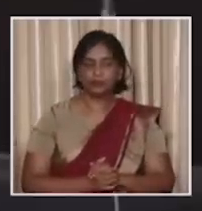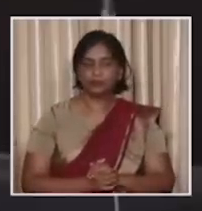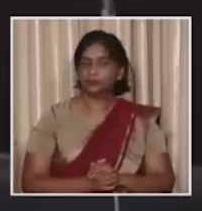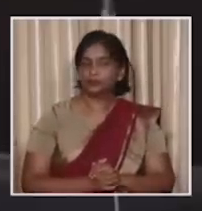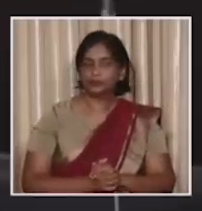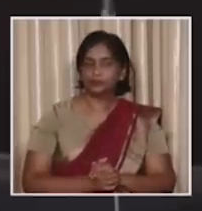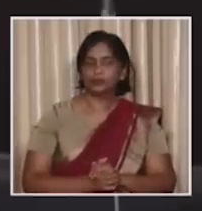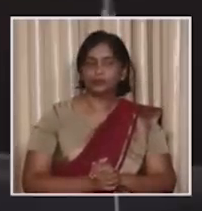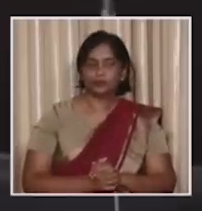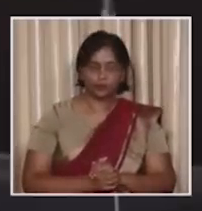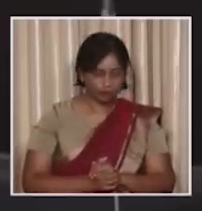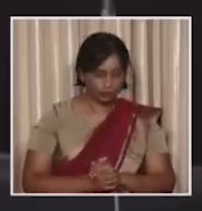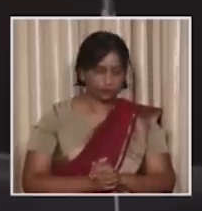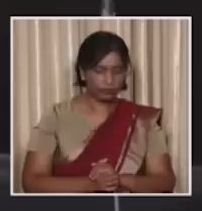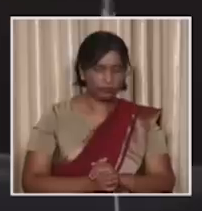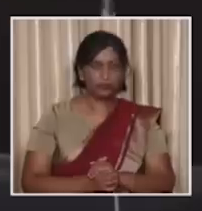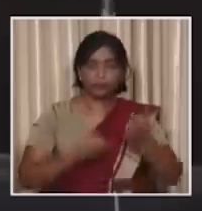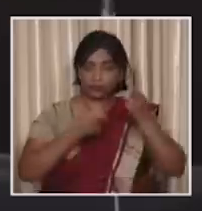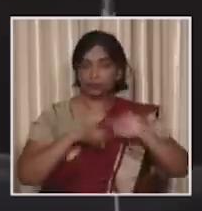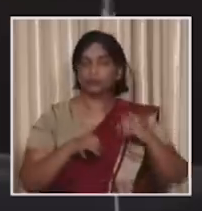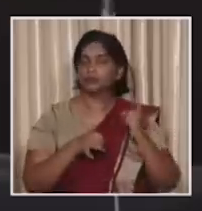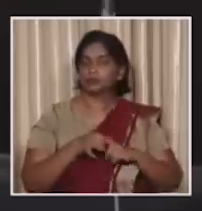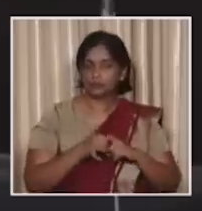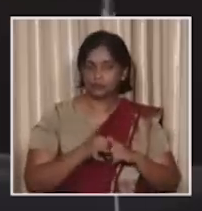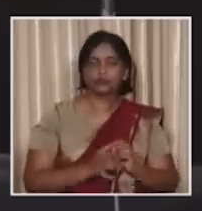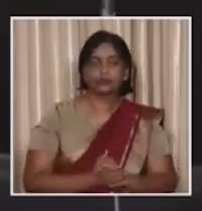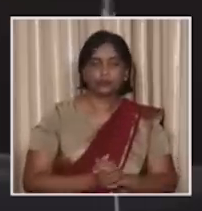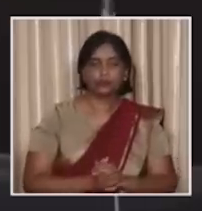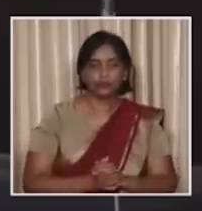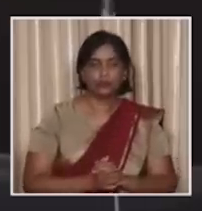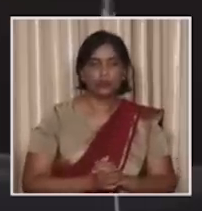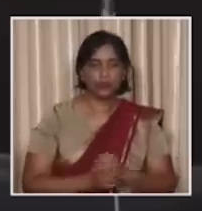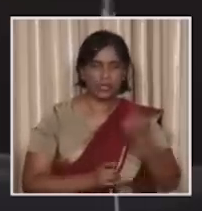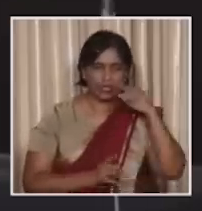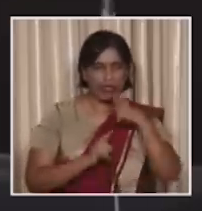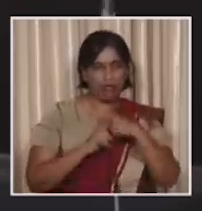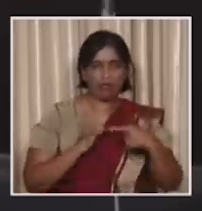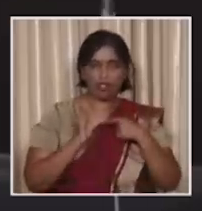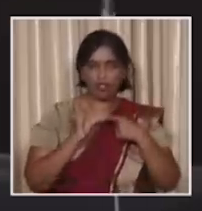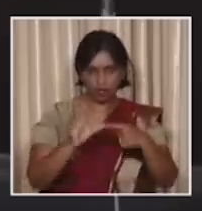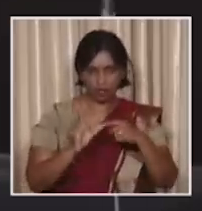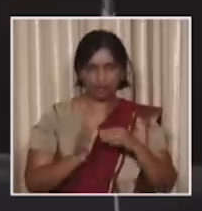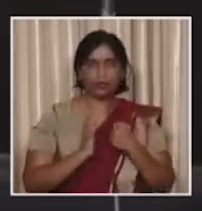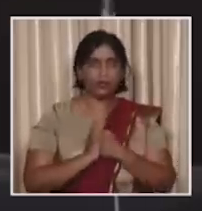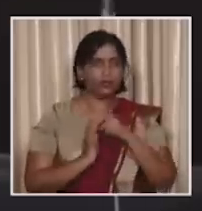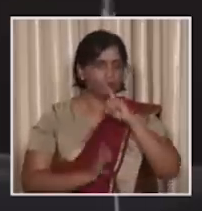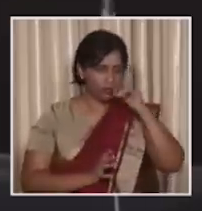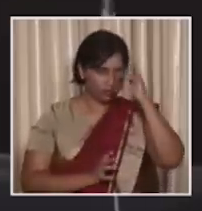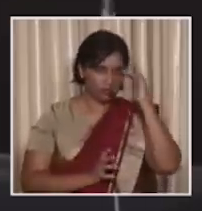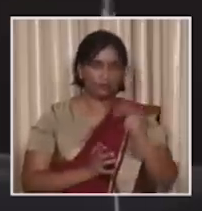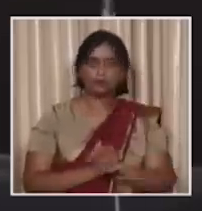ඊළඟට ගරු මන්ත්‍රීතුමා අහපු ඊළඟ ප්‍රශ්නය මම කොටසකට ඊයේ පිළිතුරු දුන්නා. ගරු